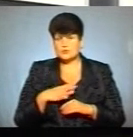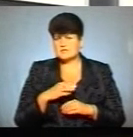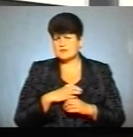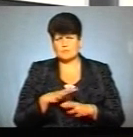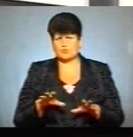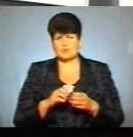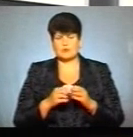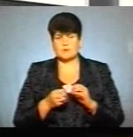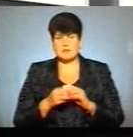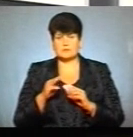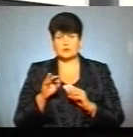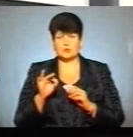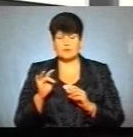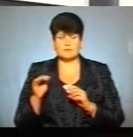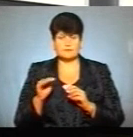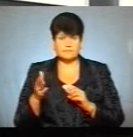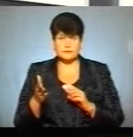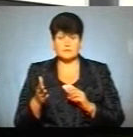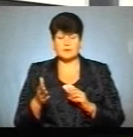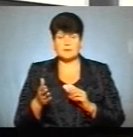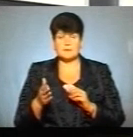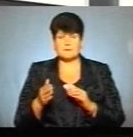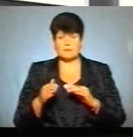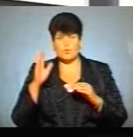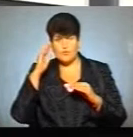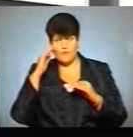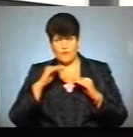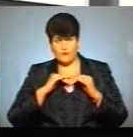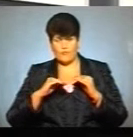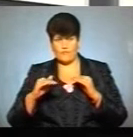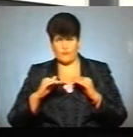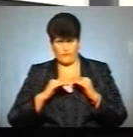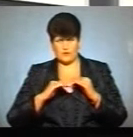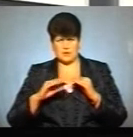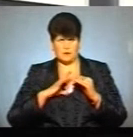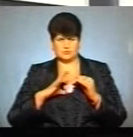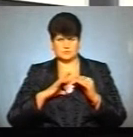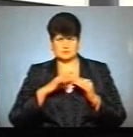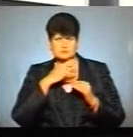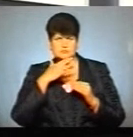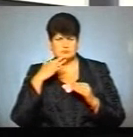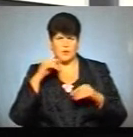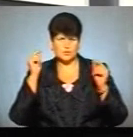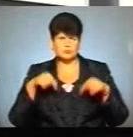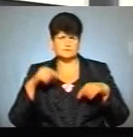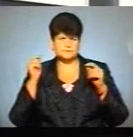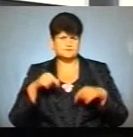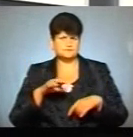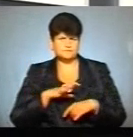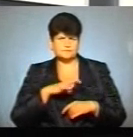проблеми на торф'яниках, тому що все-таки підшкірні води залягали досить високо. Падали дощі,